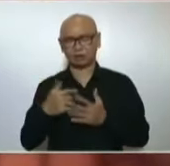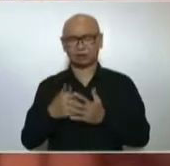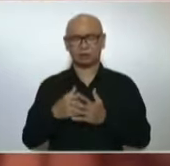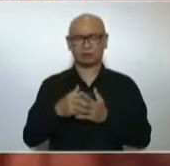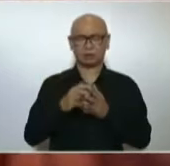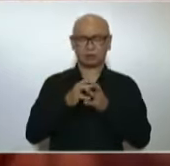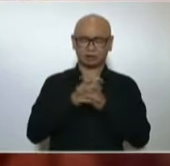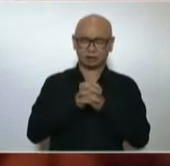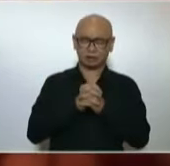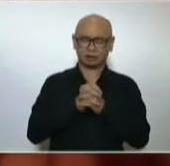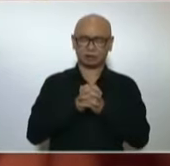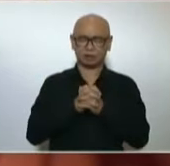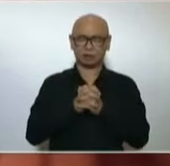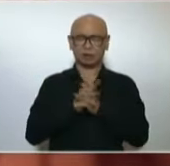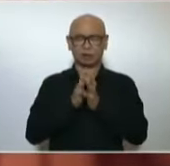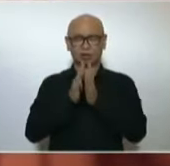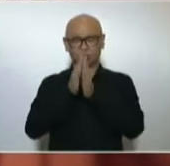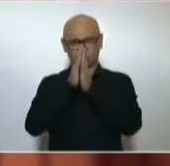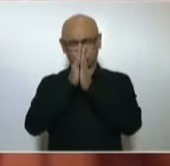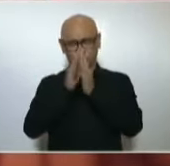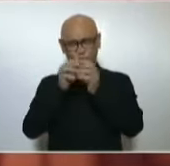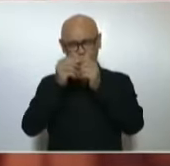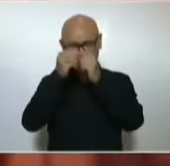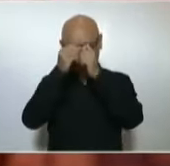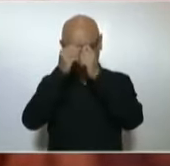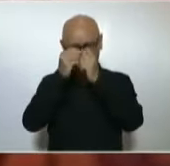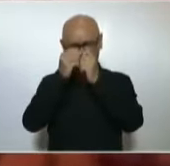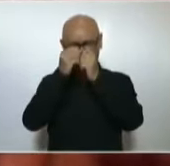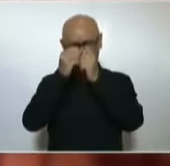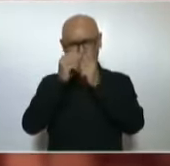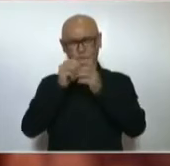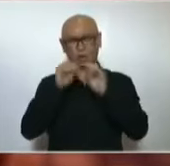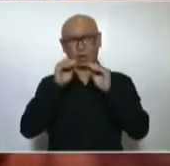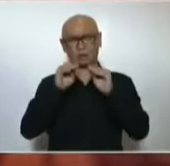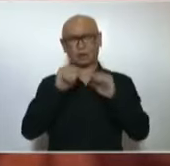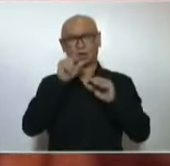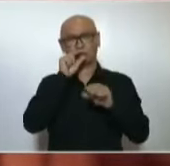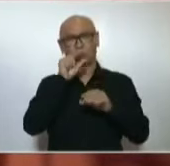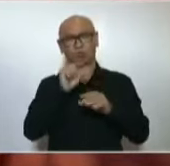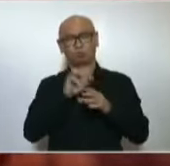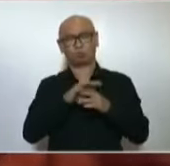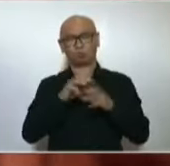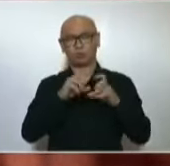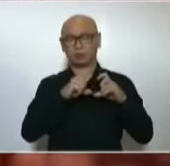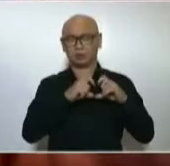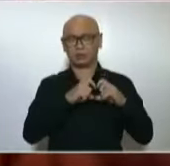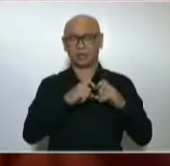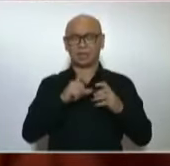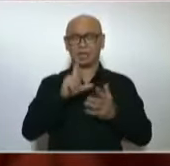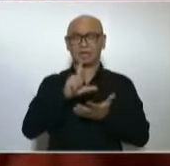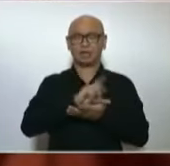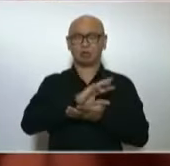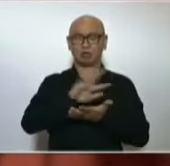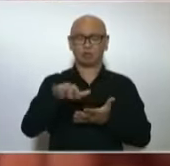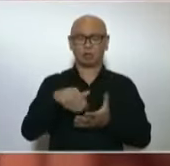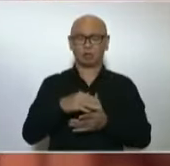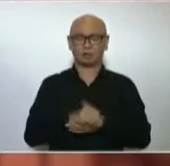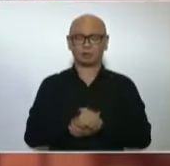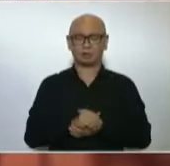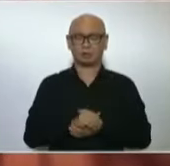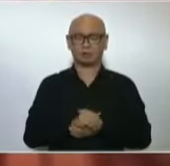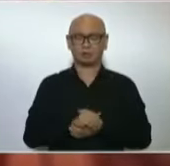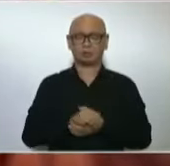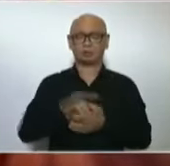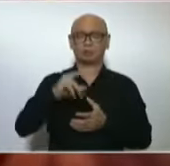agamanya Budha konghuchu mengajarkan untuk mencintai lingkungan